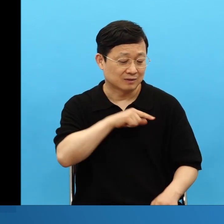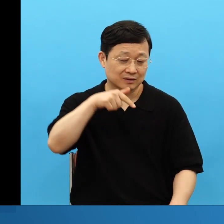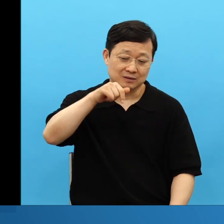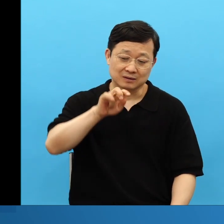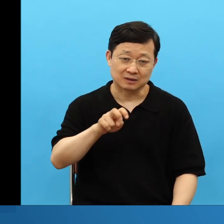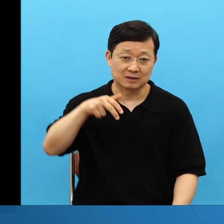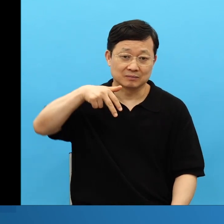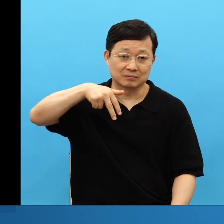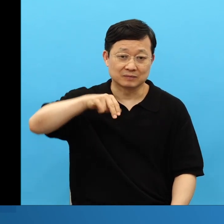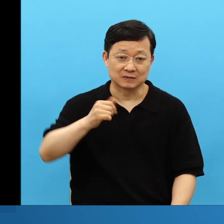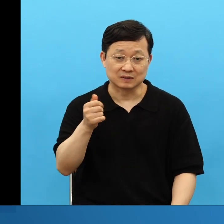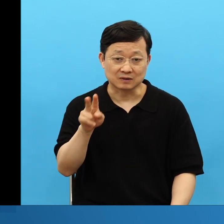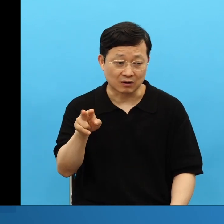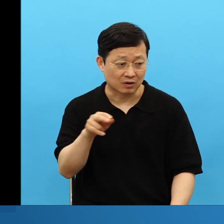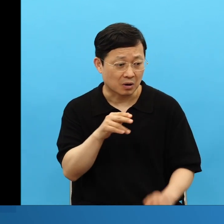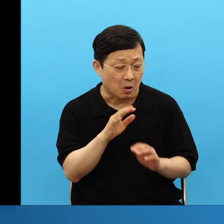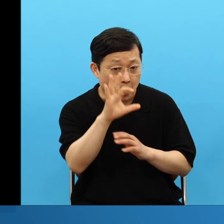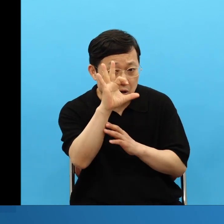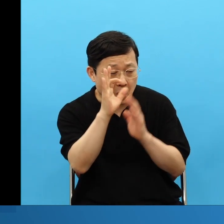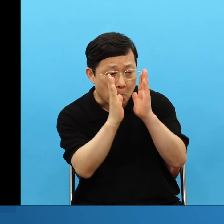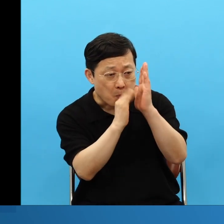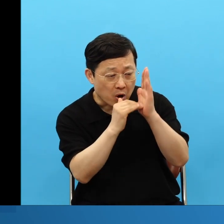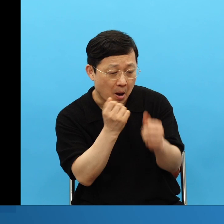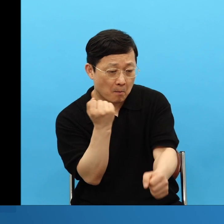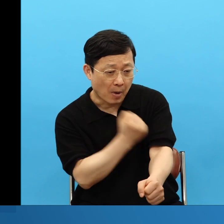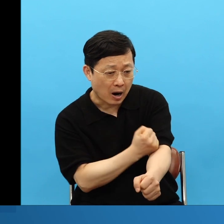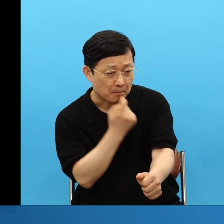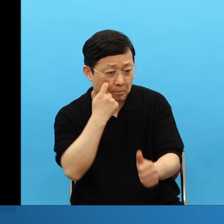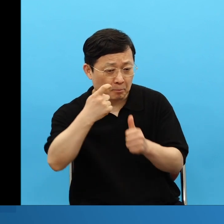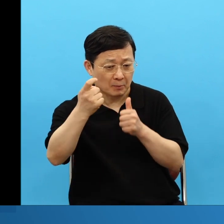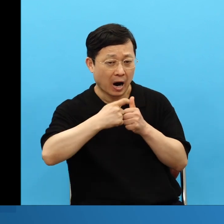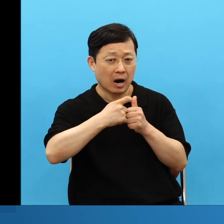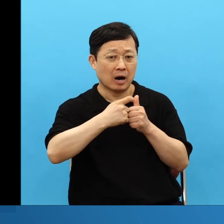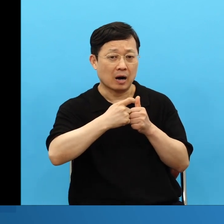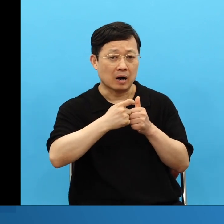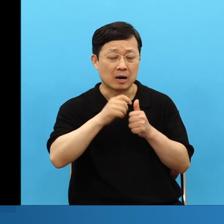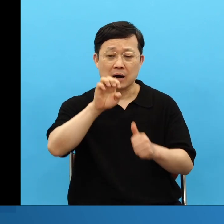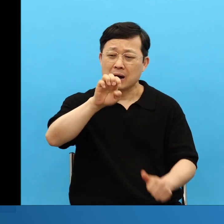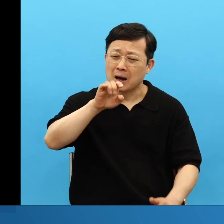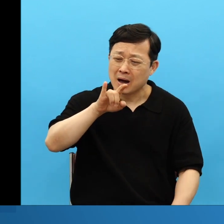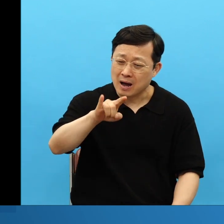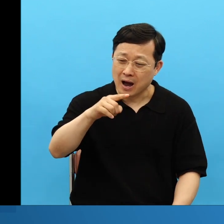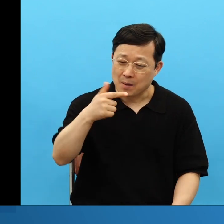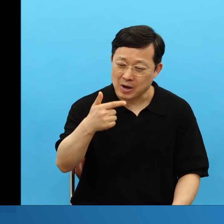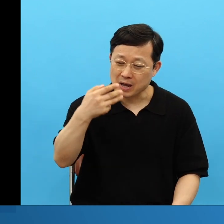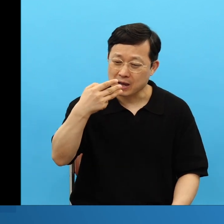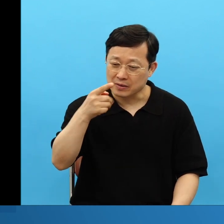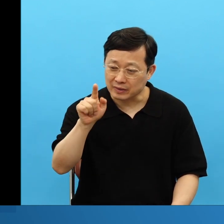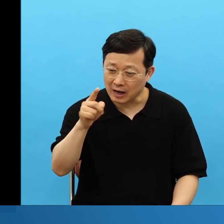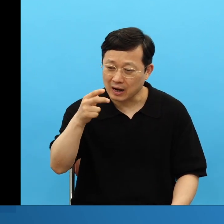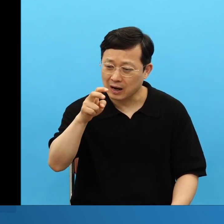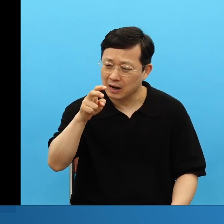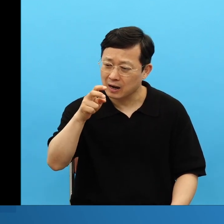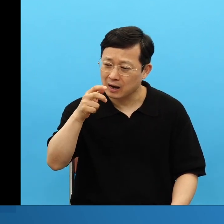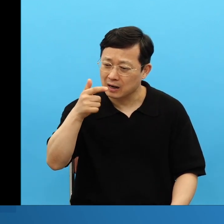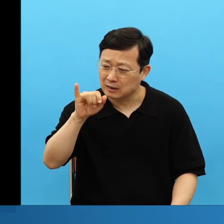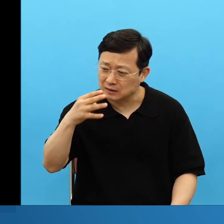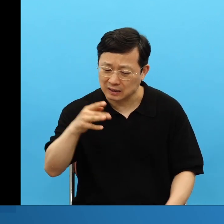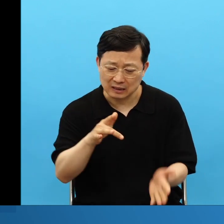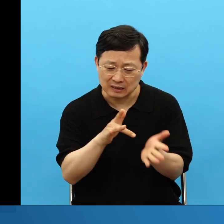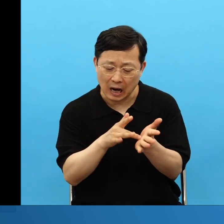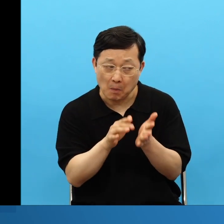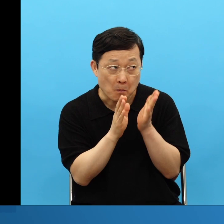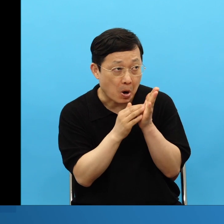걔가 얼마 전에 학교 화장실에서 마약하다가 걸렸대. 펜퍼밀? 펜타닐? 패치인가? 그거